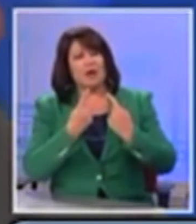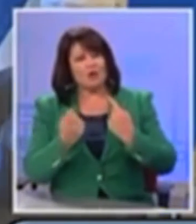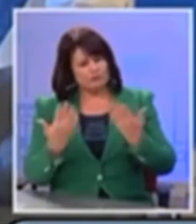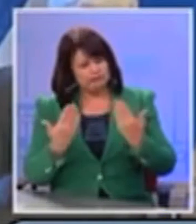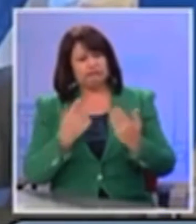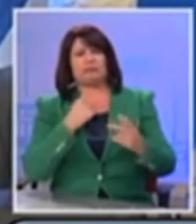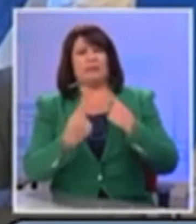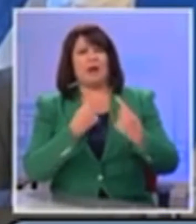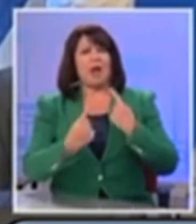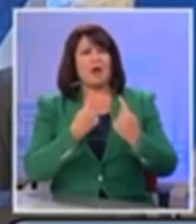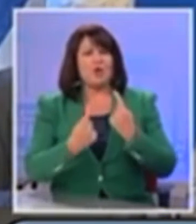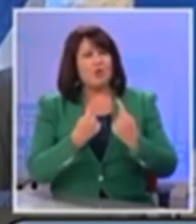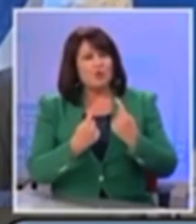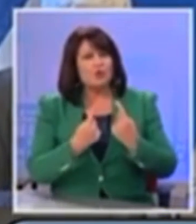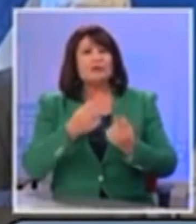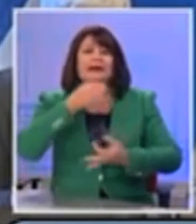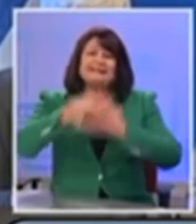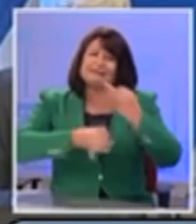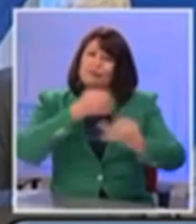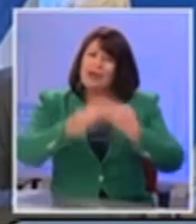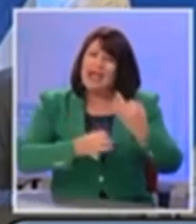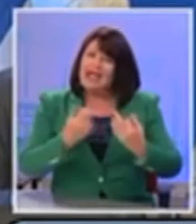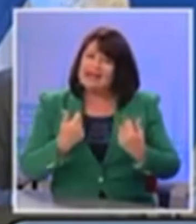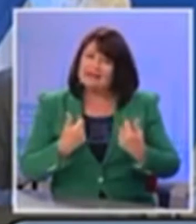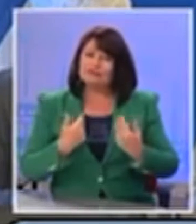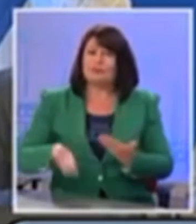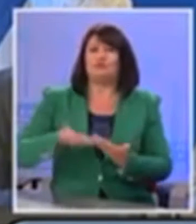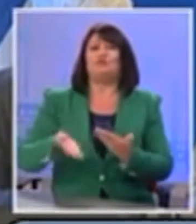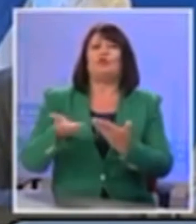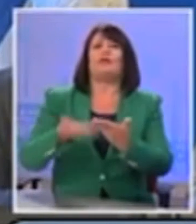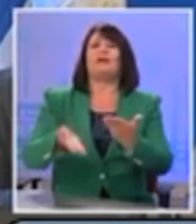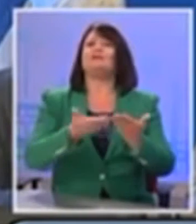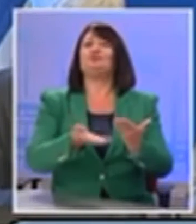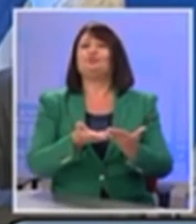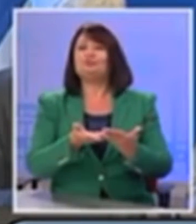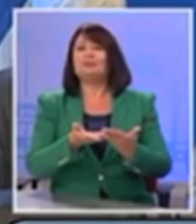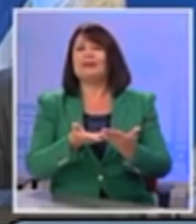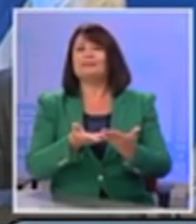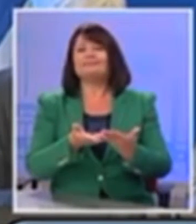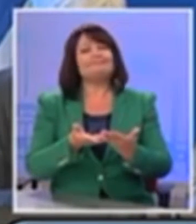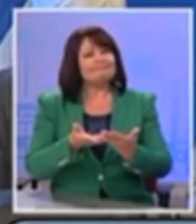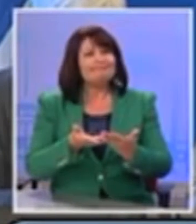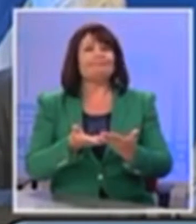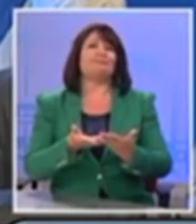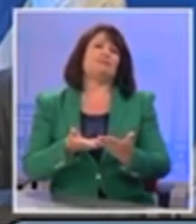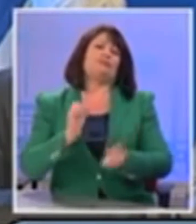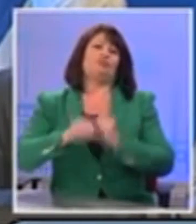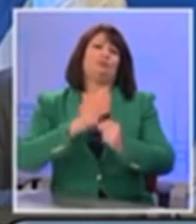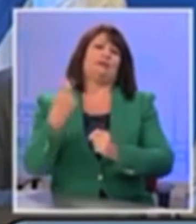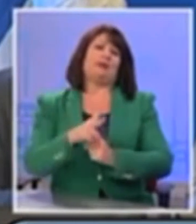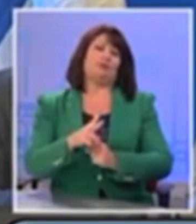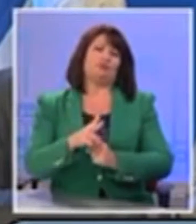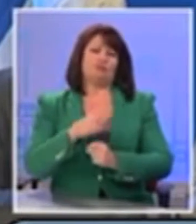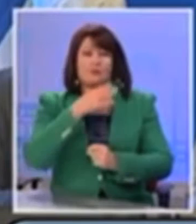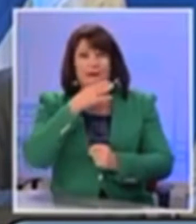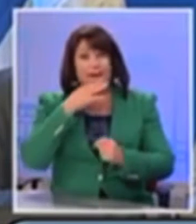conseiller, de les renforcer dans leur mission extrêmement importante qui commence. Donc non seulement je peux